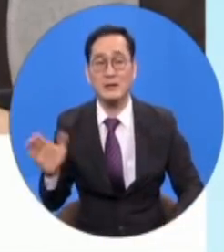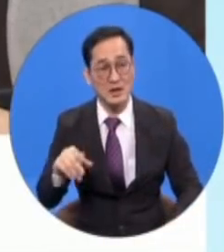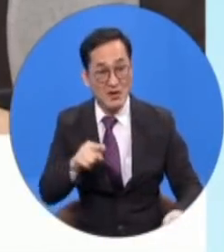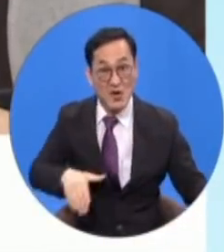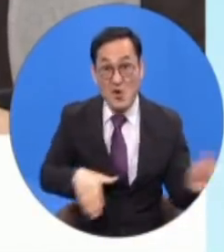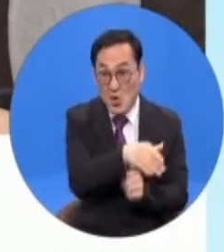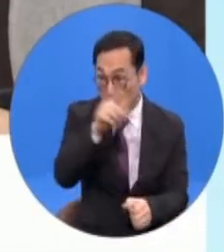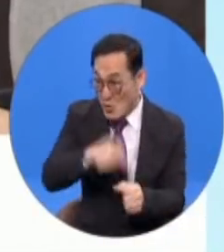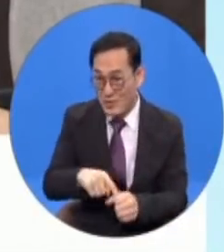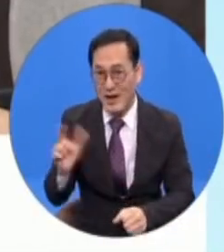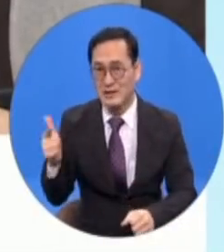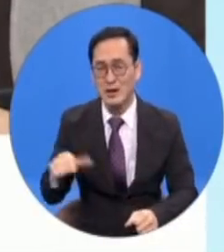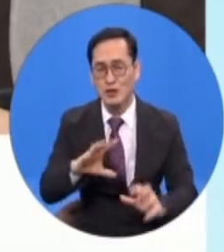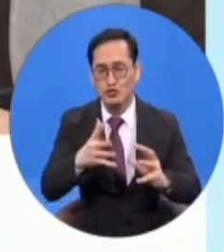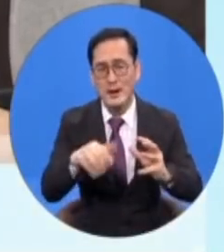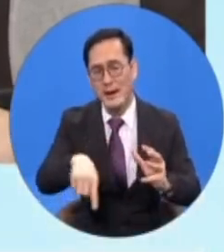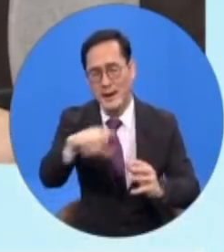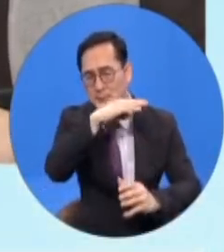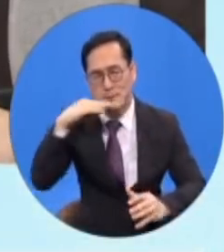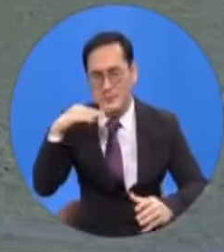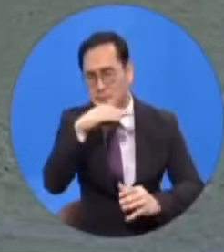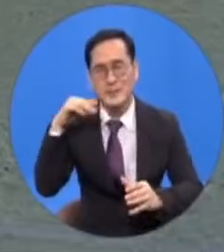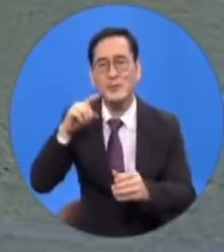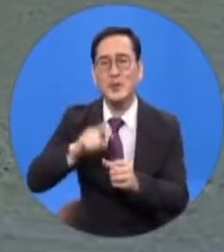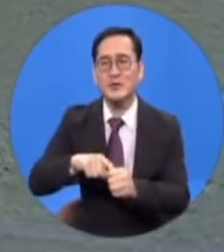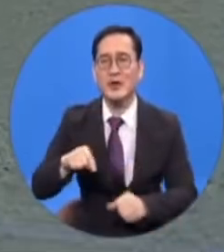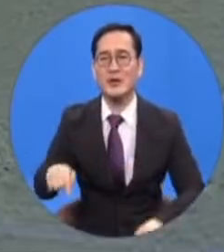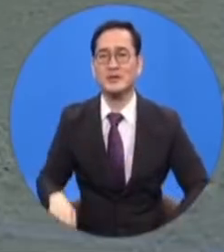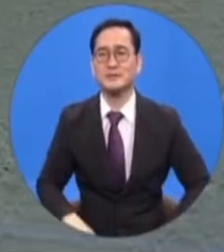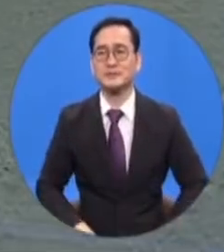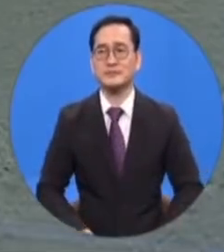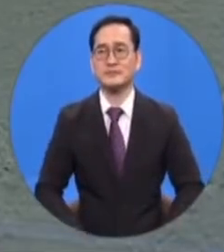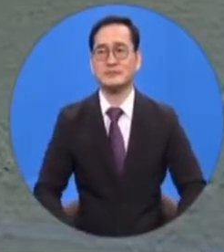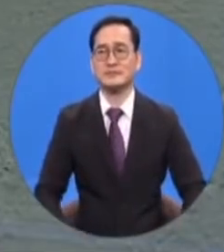듭니다. 알겠습니다. 제가 그런 건 아니고요.